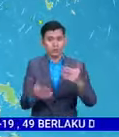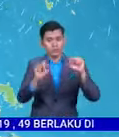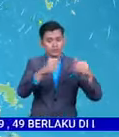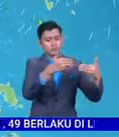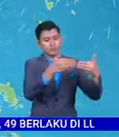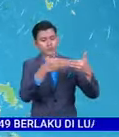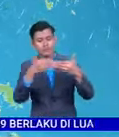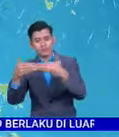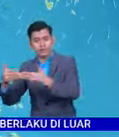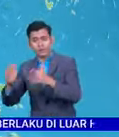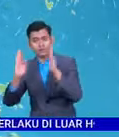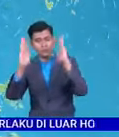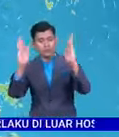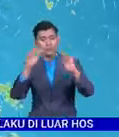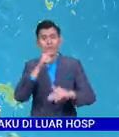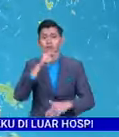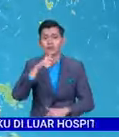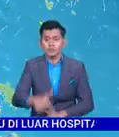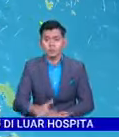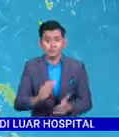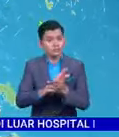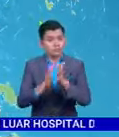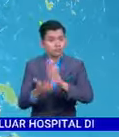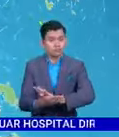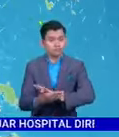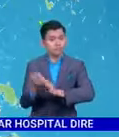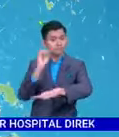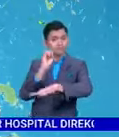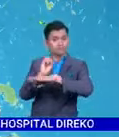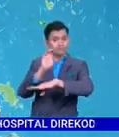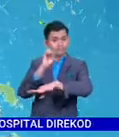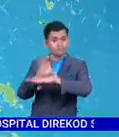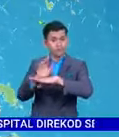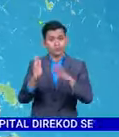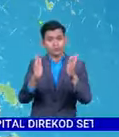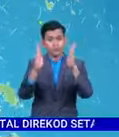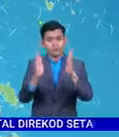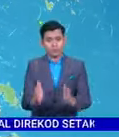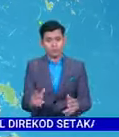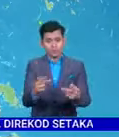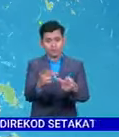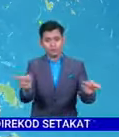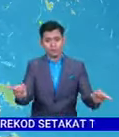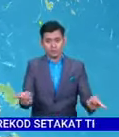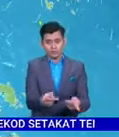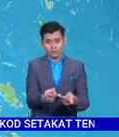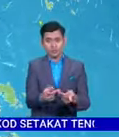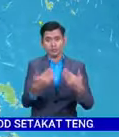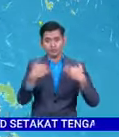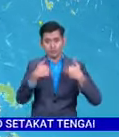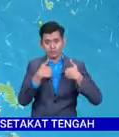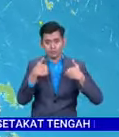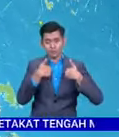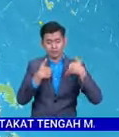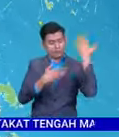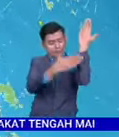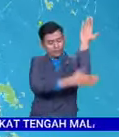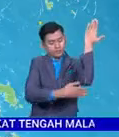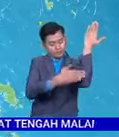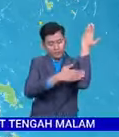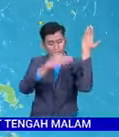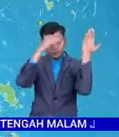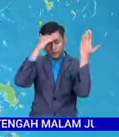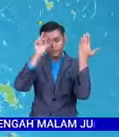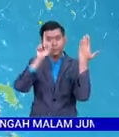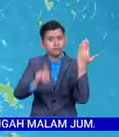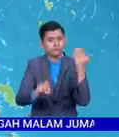tempoh masa yang agak lama. Oleh yang demikian, dinasihatkan kepada penduduk di kawasan yang terlibat agar berhati-hati dan